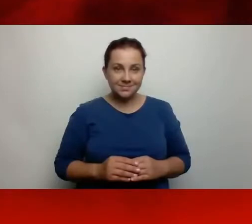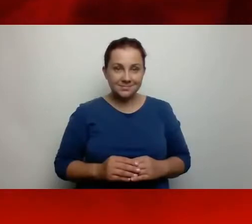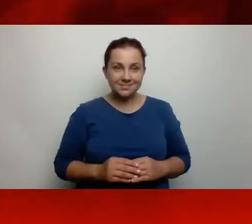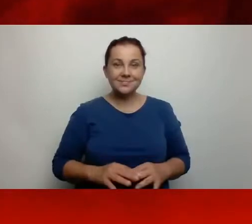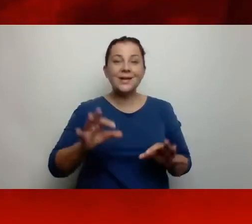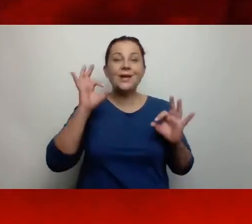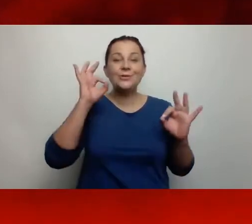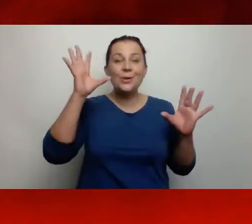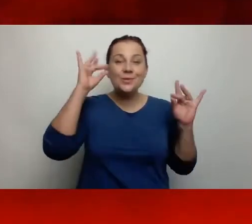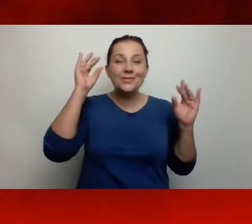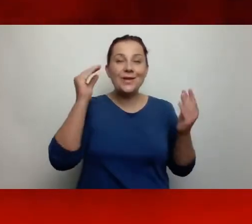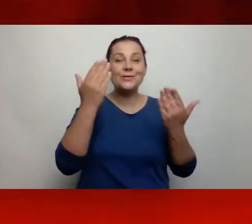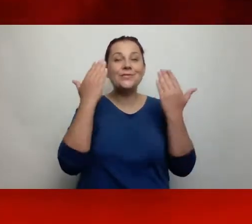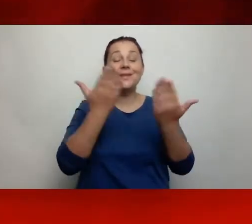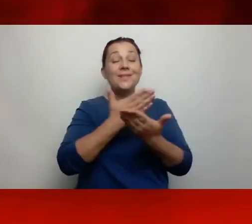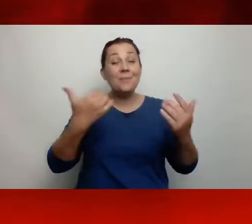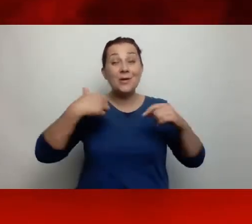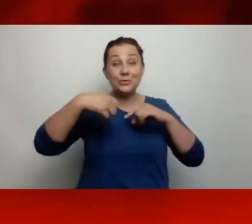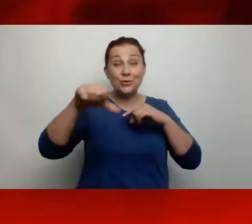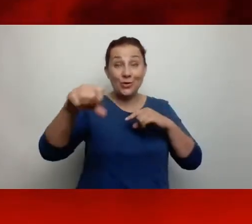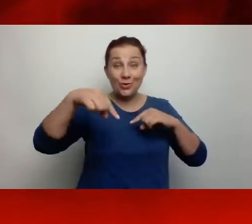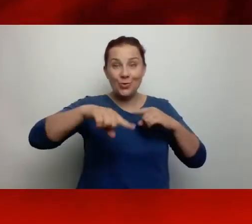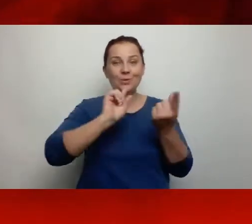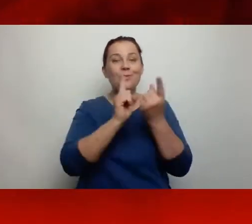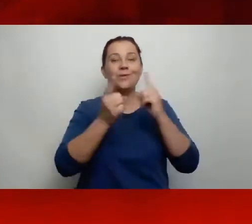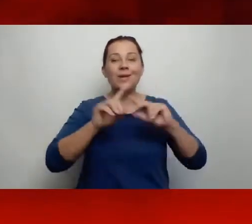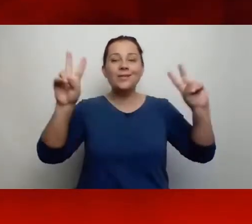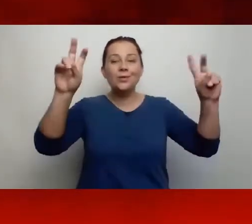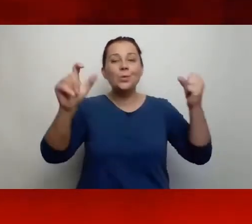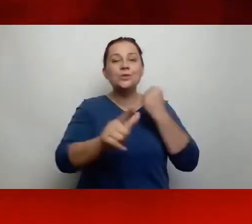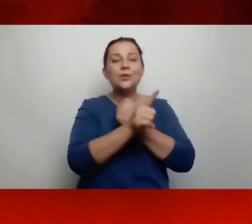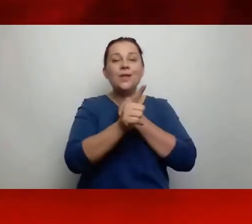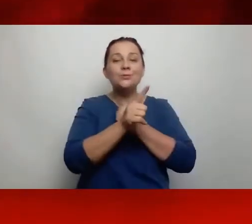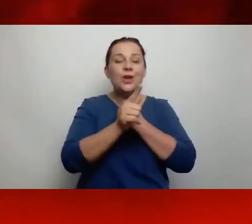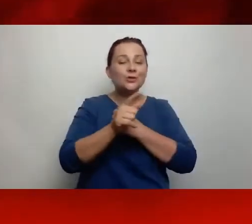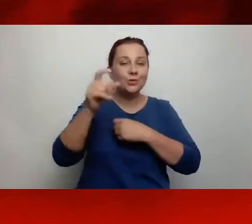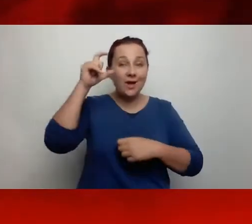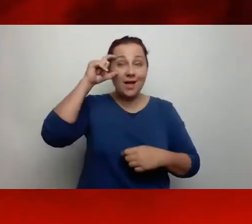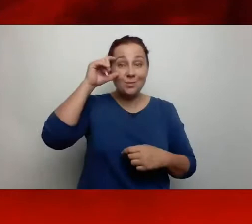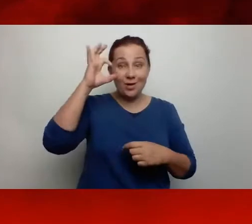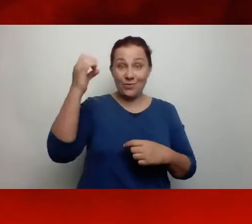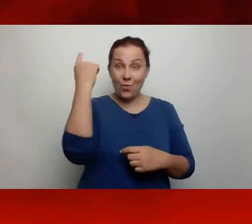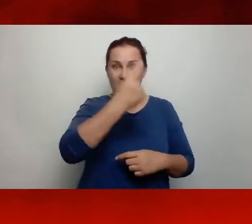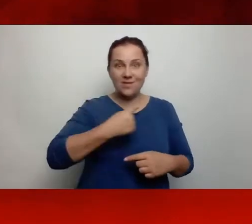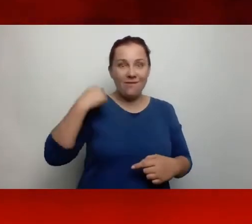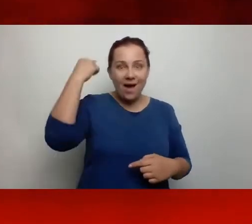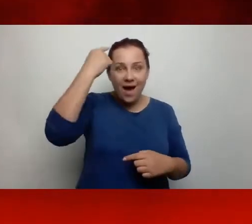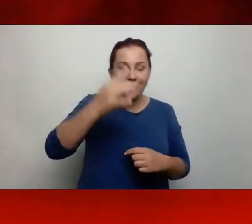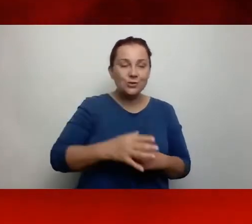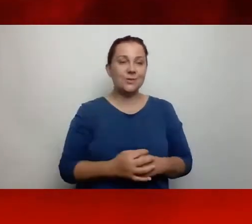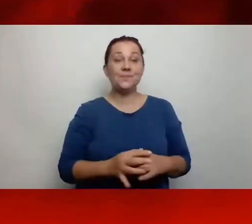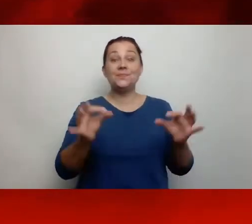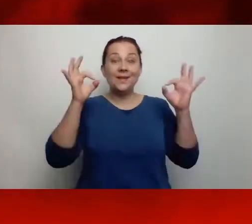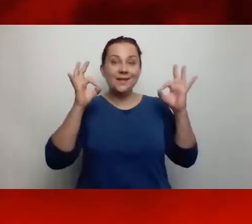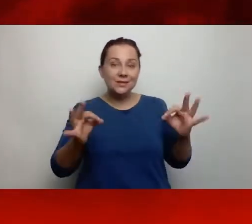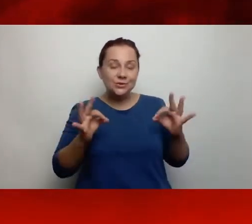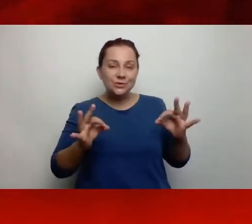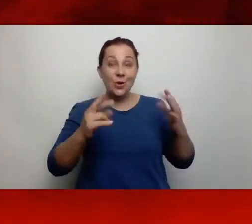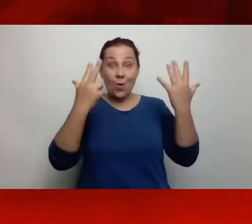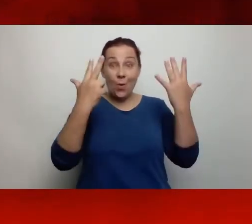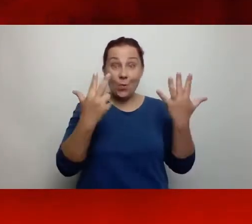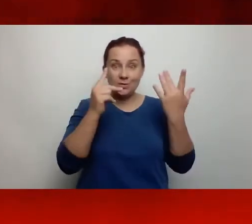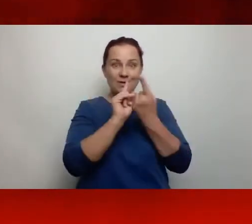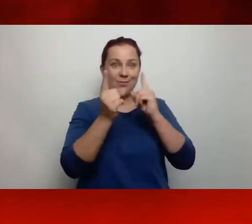Dobry wieczór, witamy Państwa w cotygodniowej audycji 70 twarzy Jacka Kaczmarskiego. Dziś w ósmej